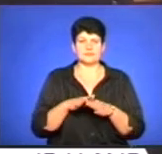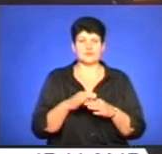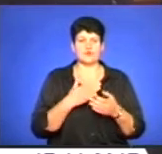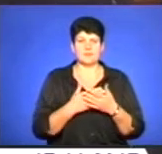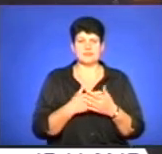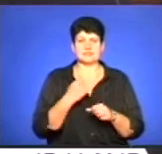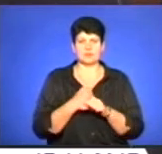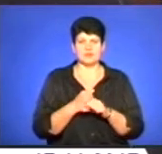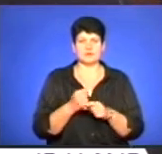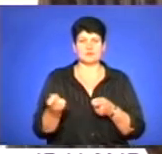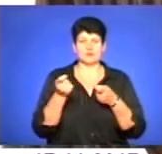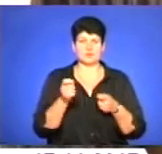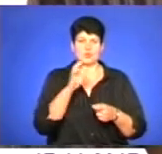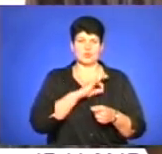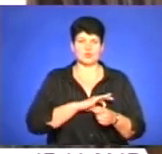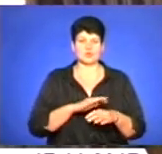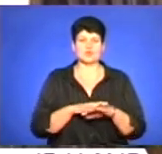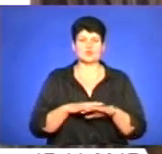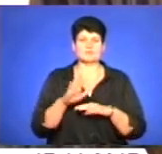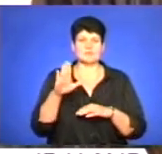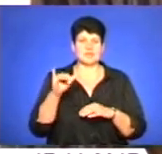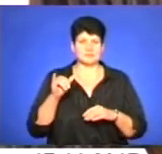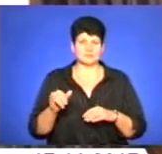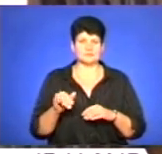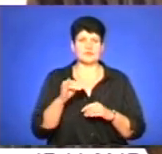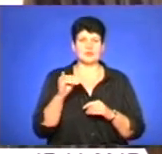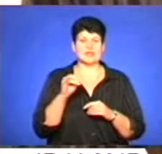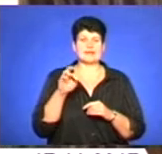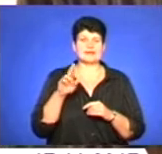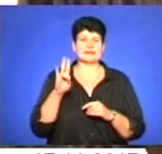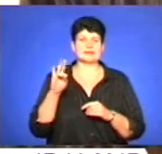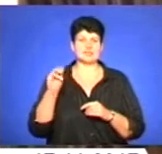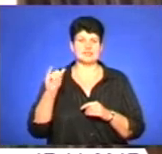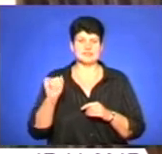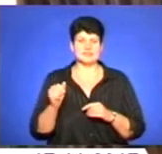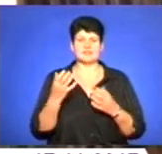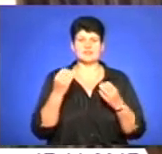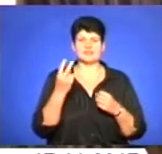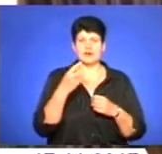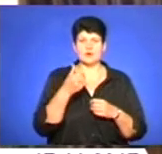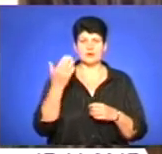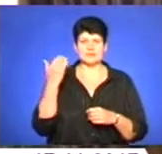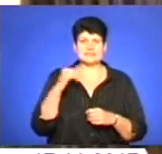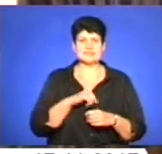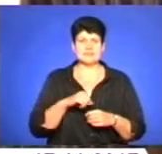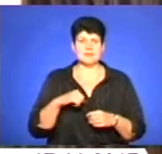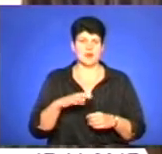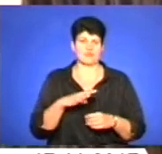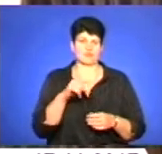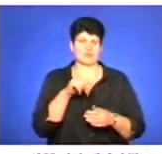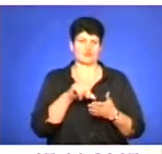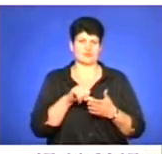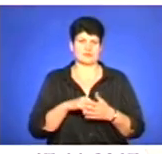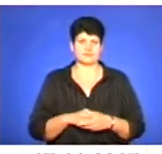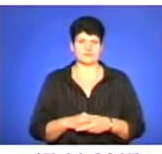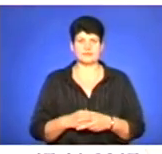приносити користь суспільству. Юлія Янчинська, яка зараз відповідає за проведення акції, ще 2 роки тому сама була її учасницею.